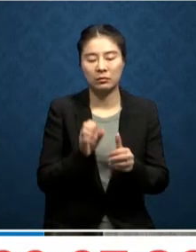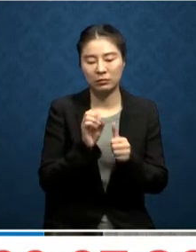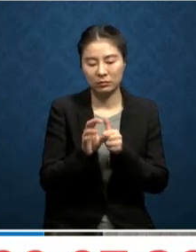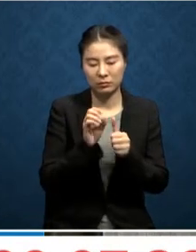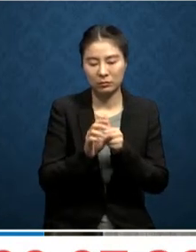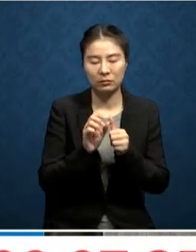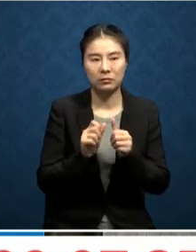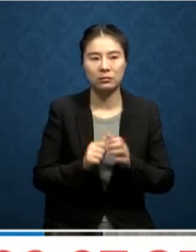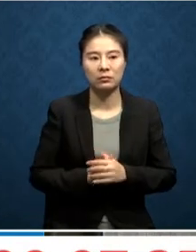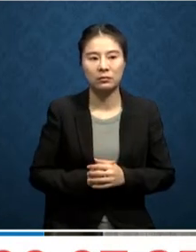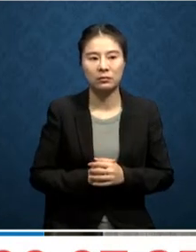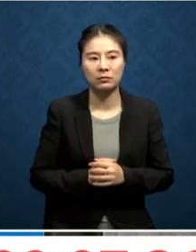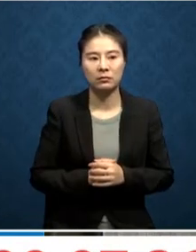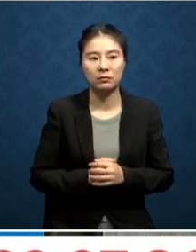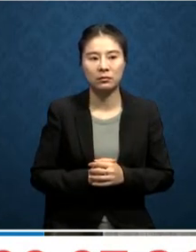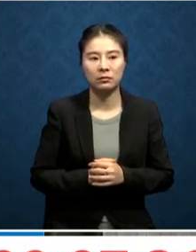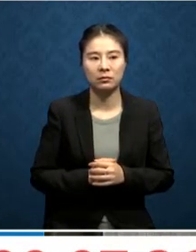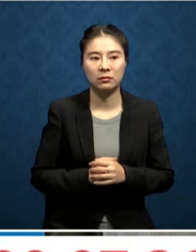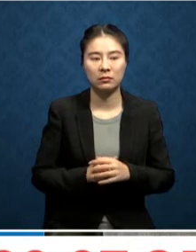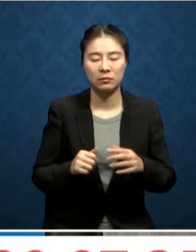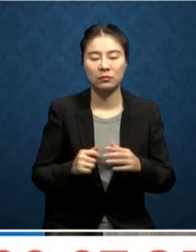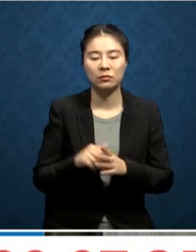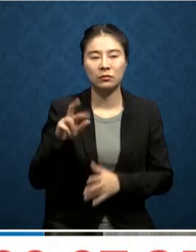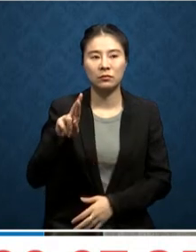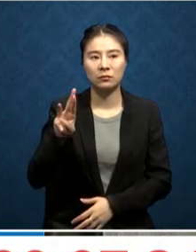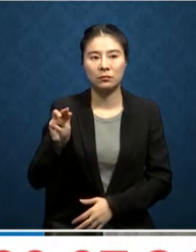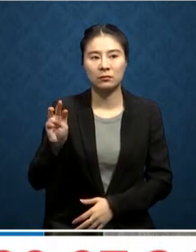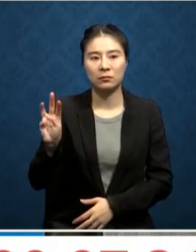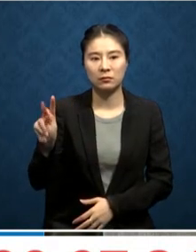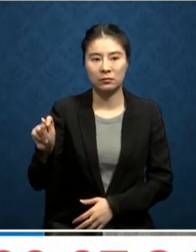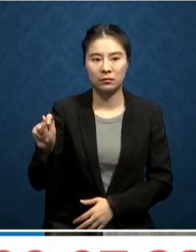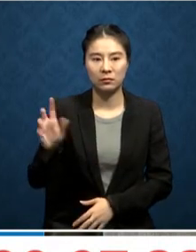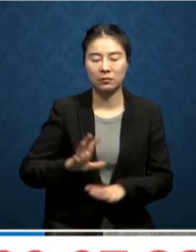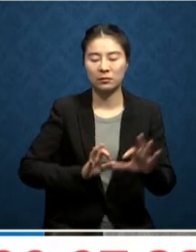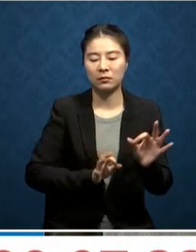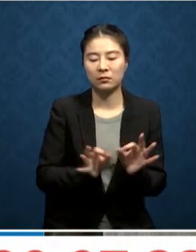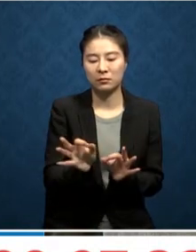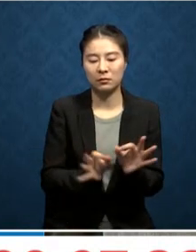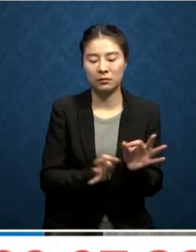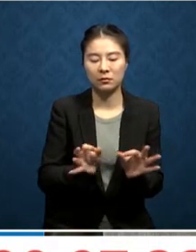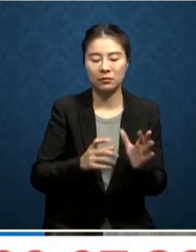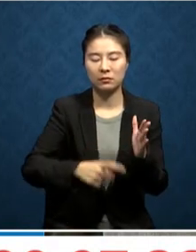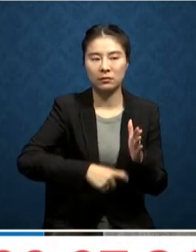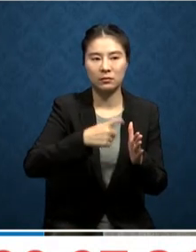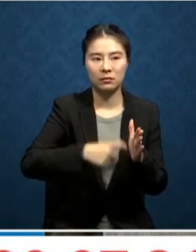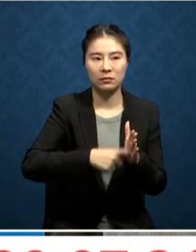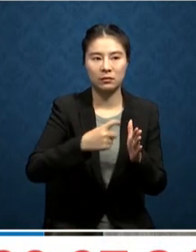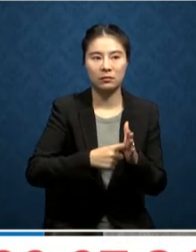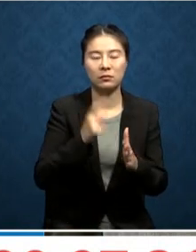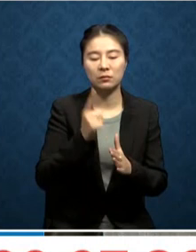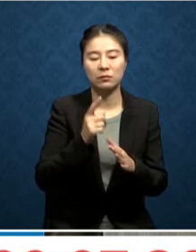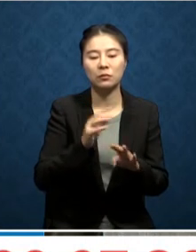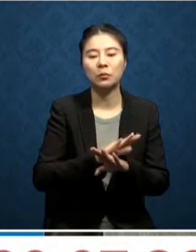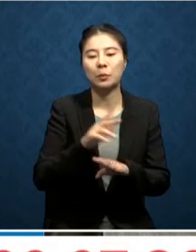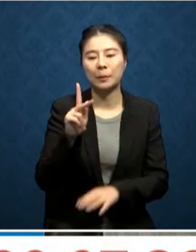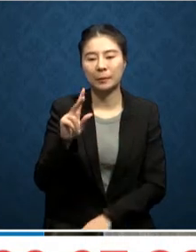างส่วนแล้วประกอบกับท่านรัฐมนตรีได้ชี้แจงถึงเหตุผลและความจำเป็นในการที่จะต้องยกเลิก